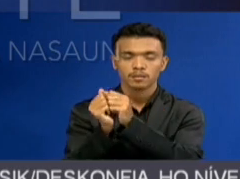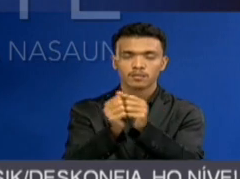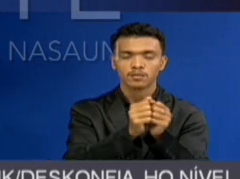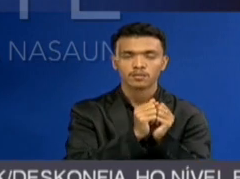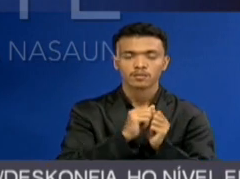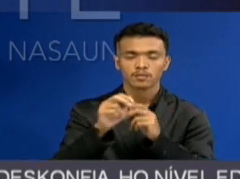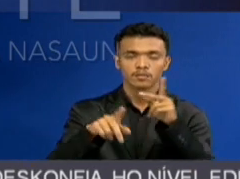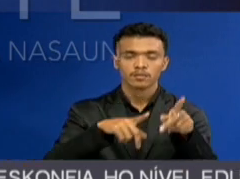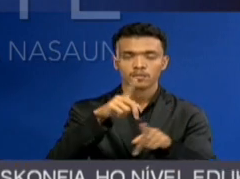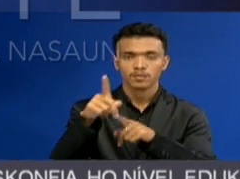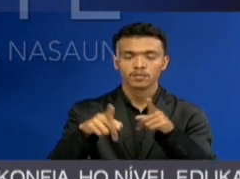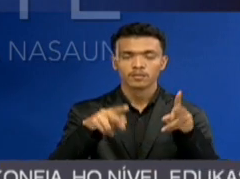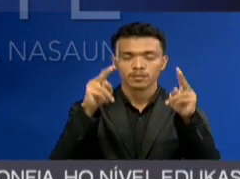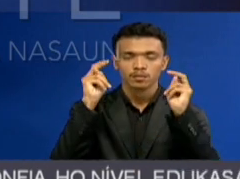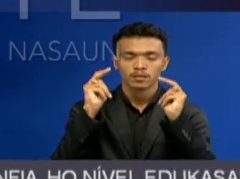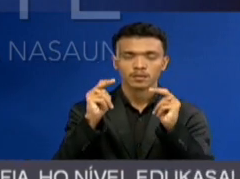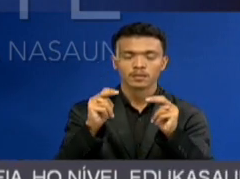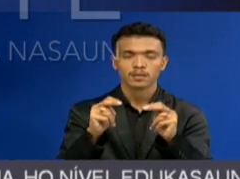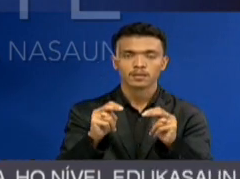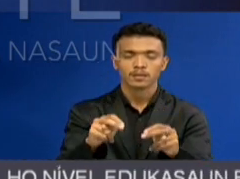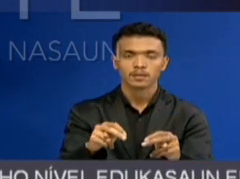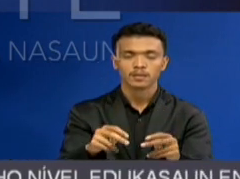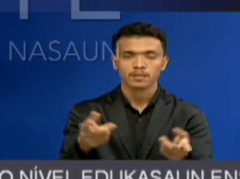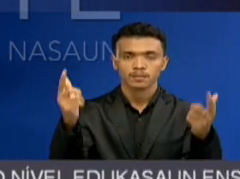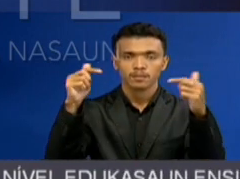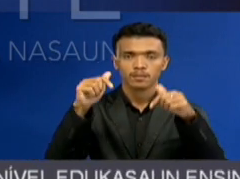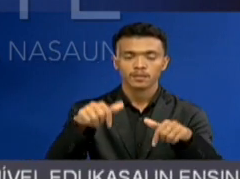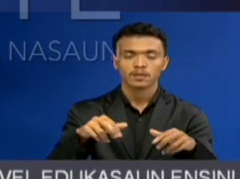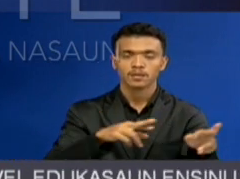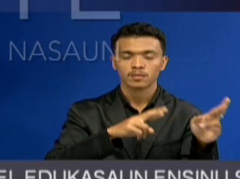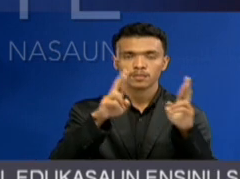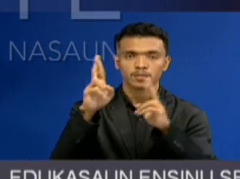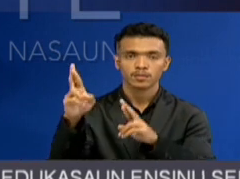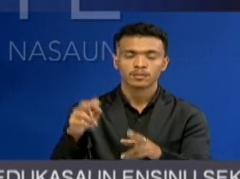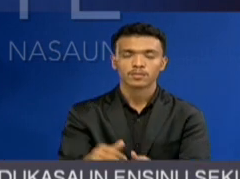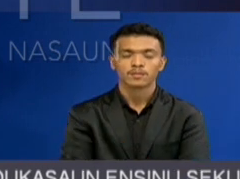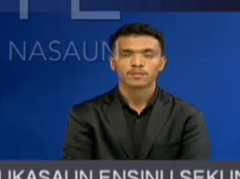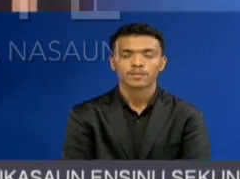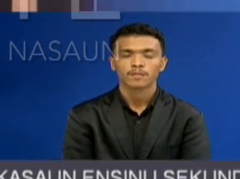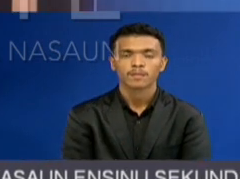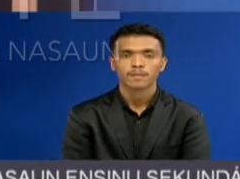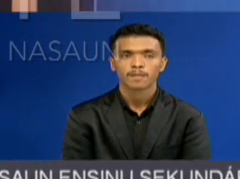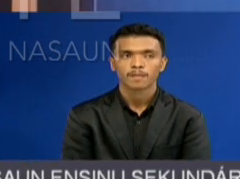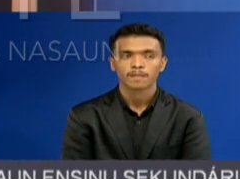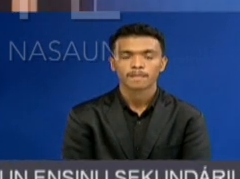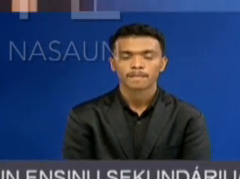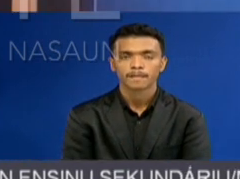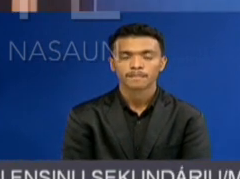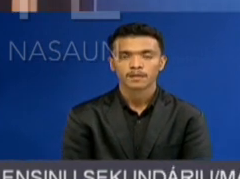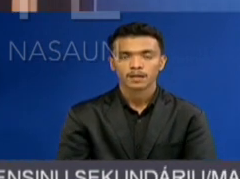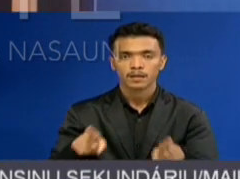base tengki disponibilidadi mai honi am tengki peruntu mesak. Hanesan presiden tiba